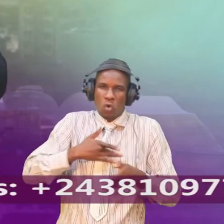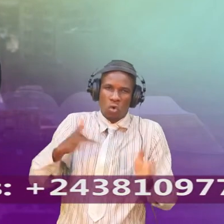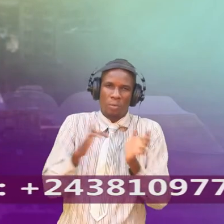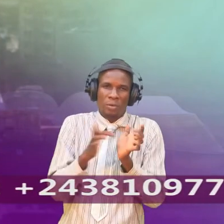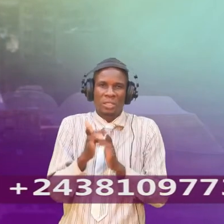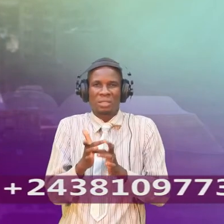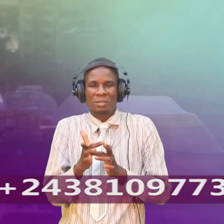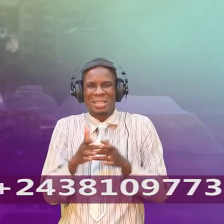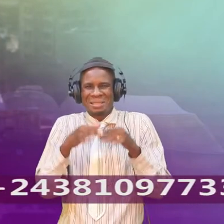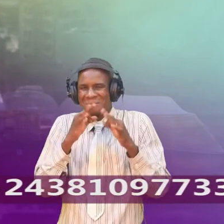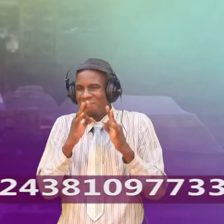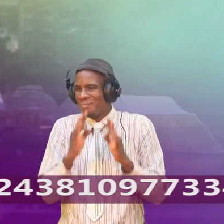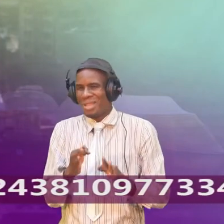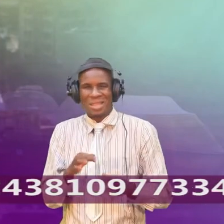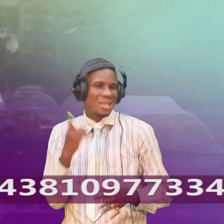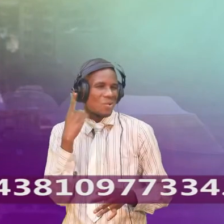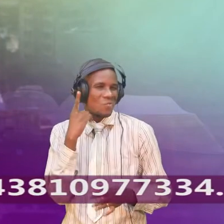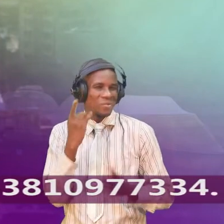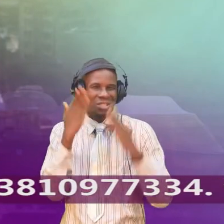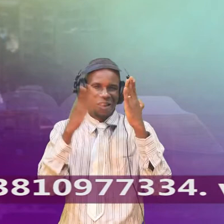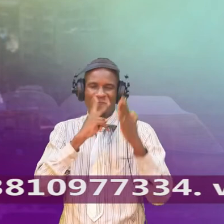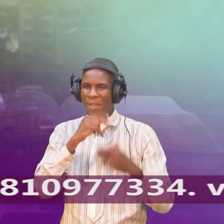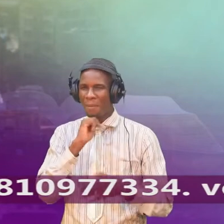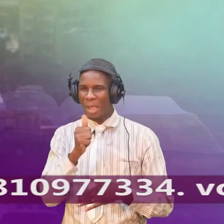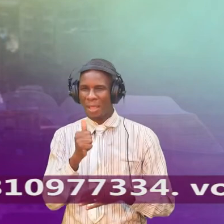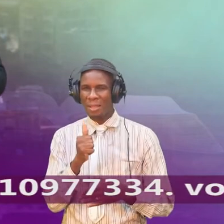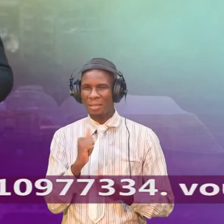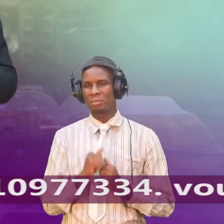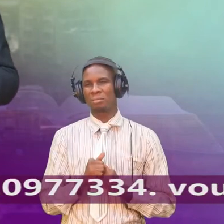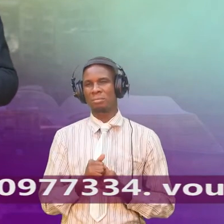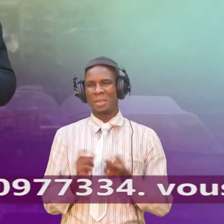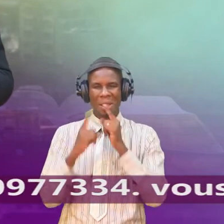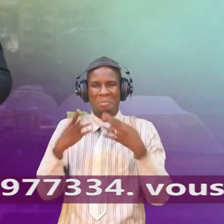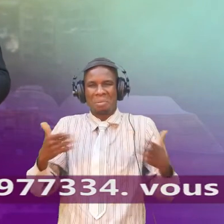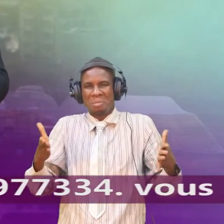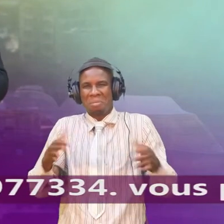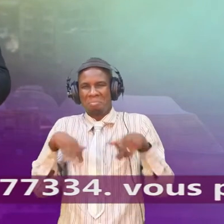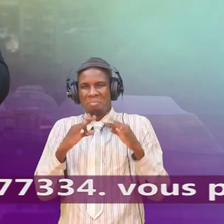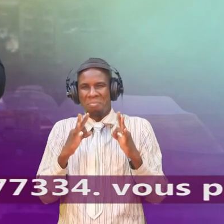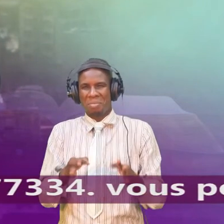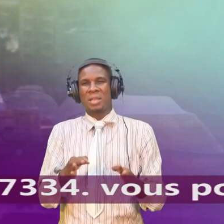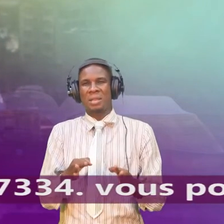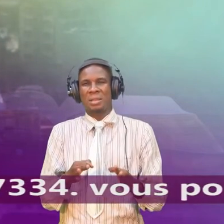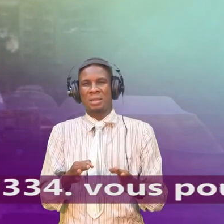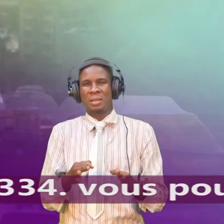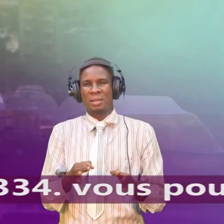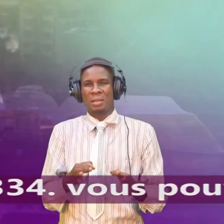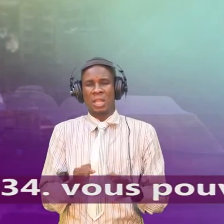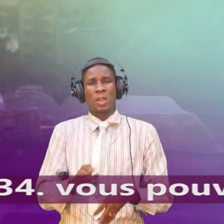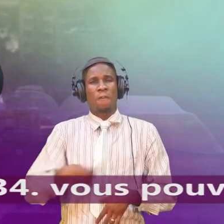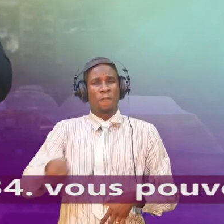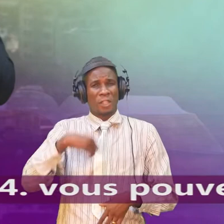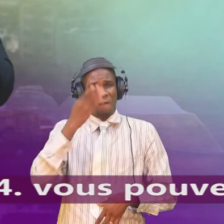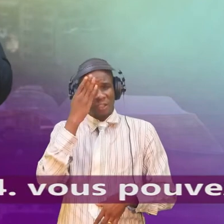il se pourrait qu'ils le fassent en n'ayant pas une nawezekana waitumie bila kuelewa vizuri una maana gani Mungu, neno